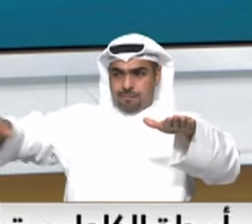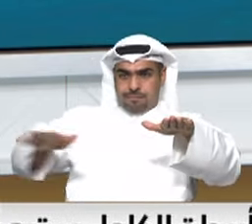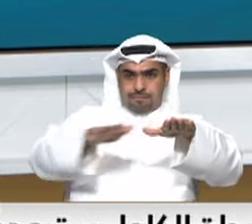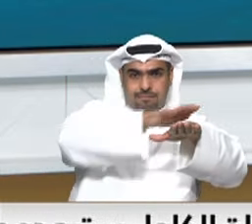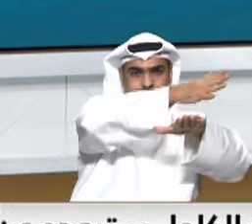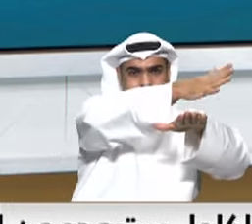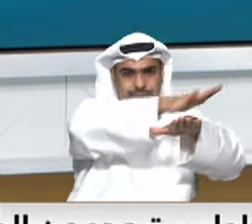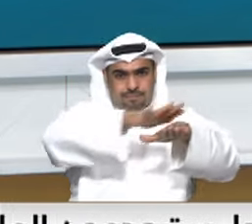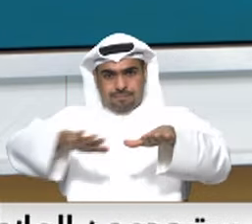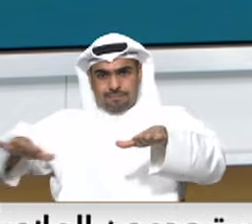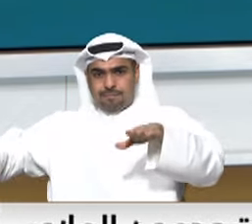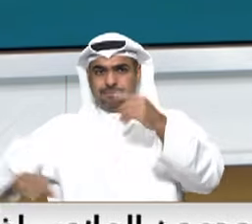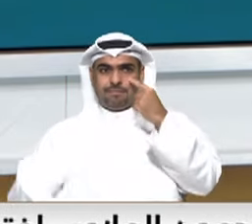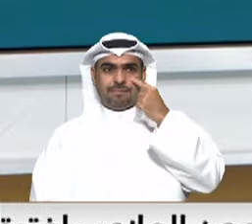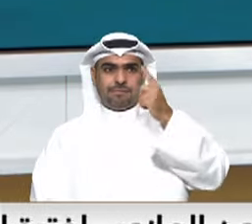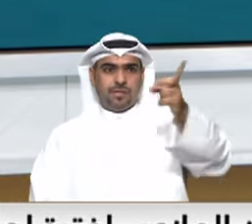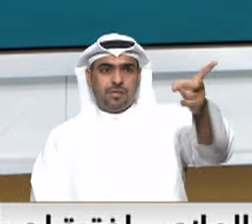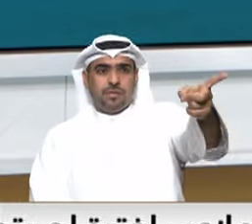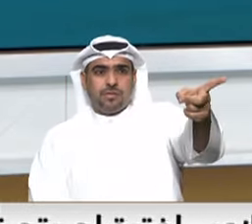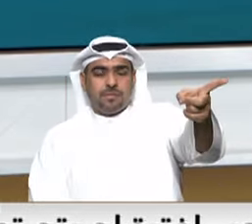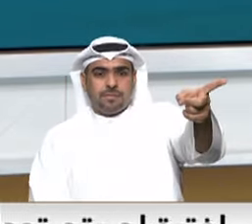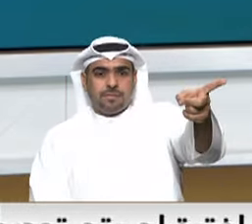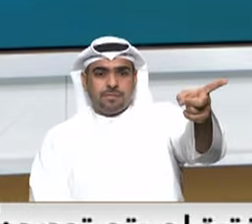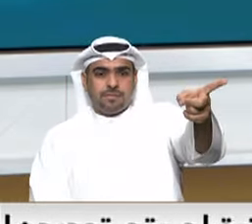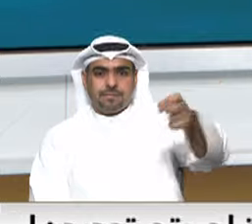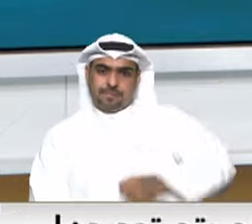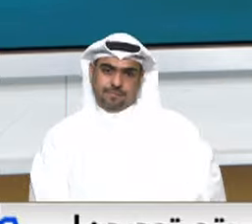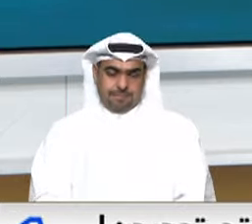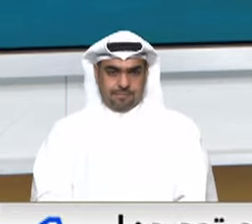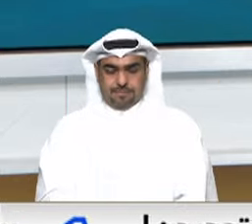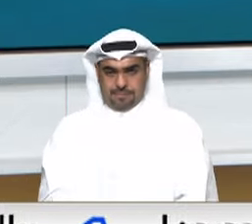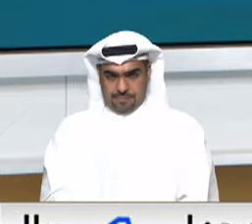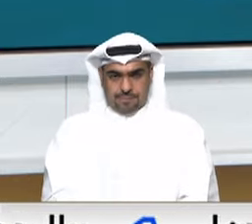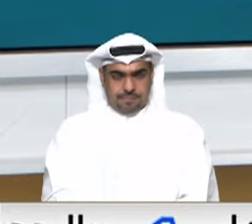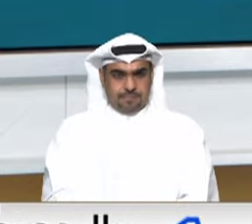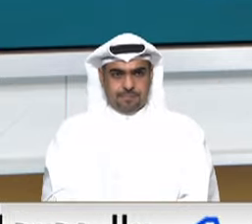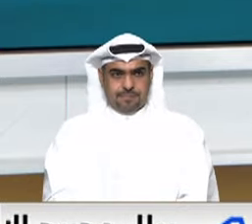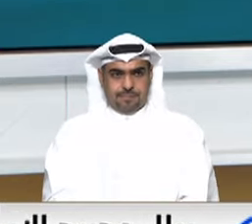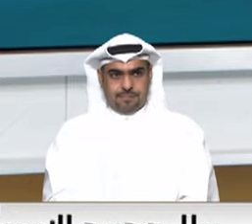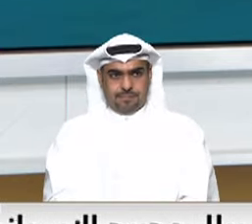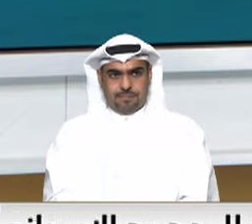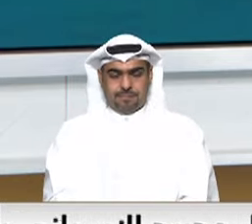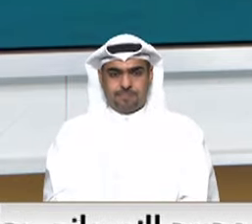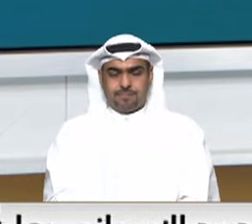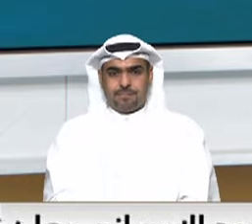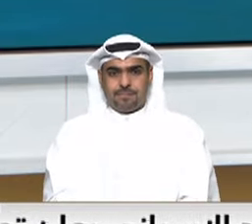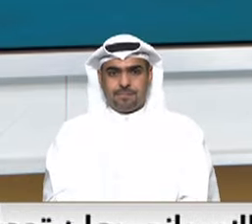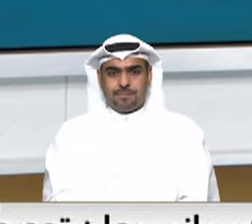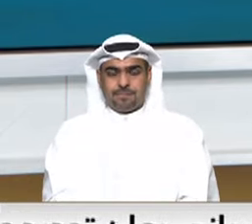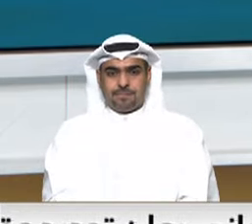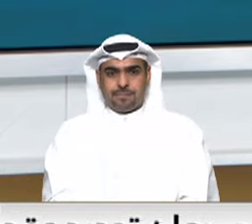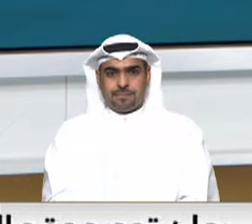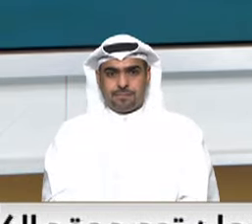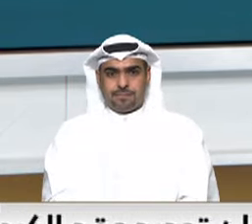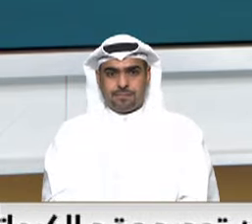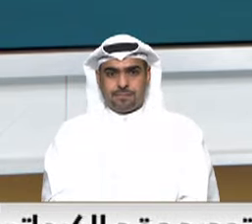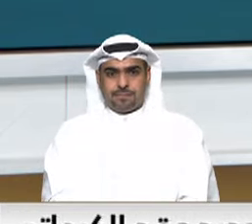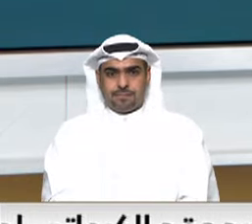الساعة 8:45 صباح الغد، الجزر الأول في الثالث الفجر، الجزر الثاني الساعة 5:10 بعد